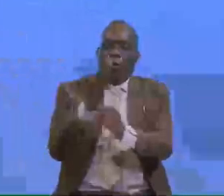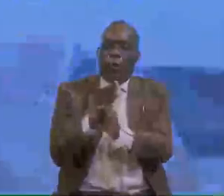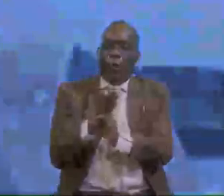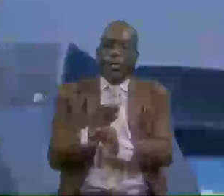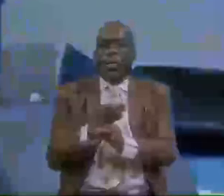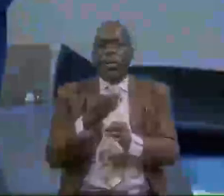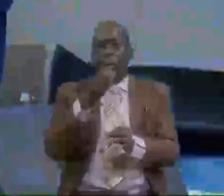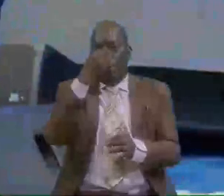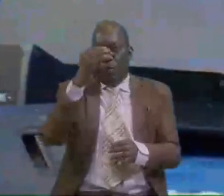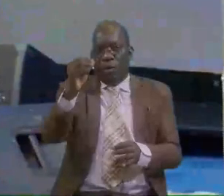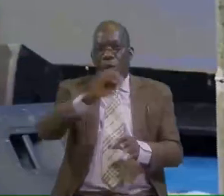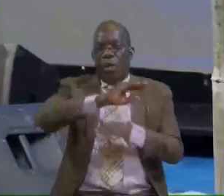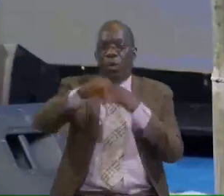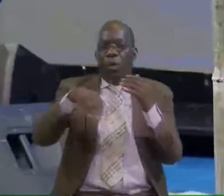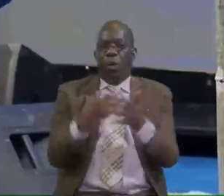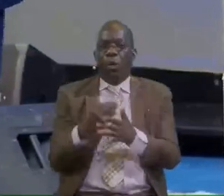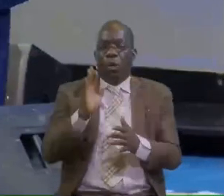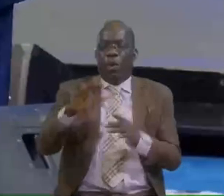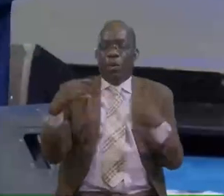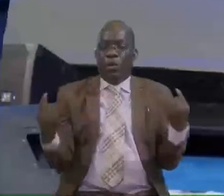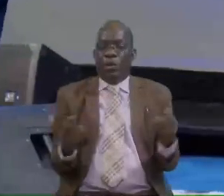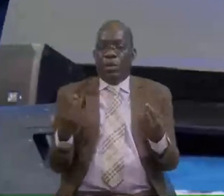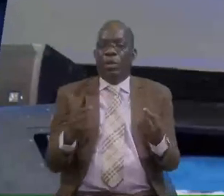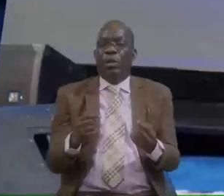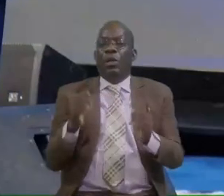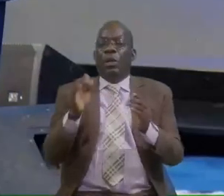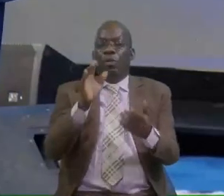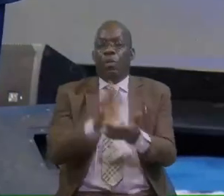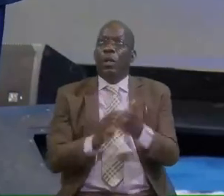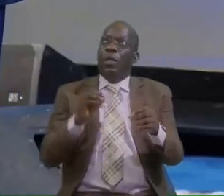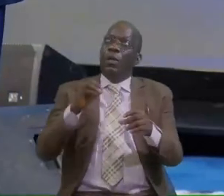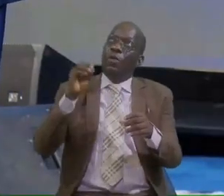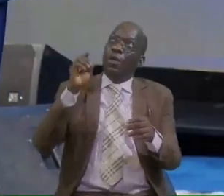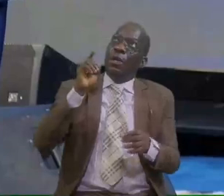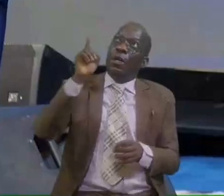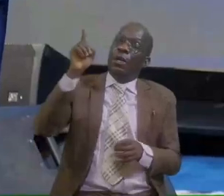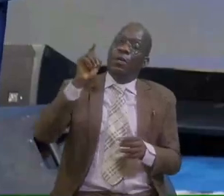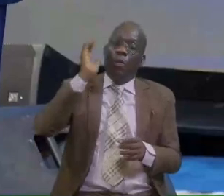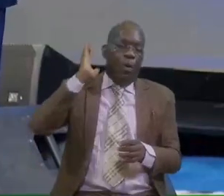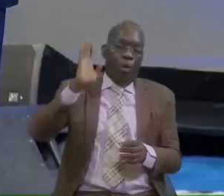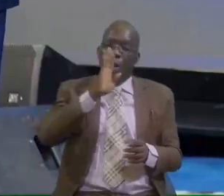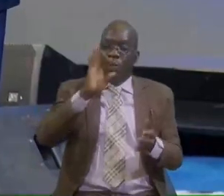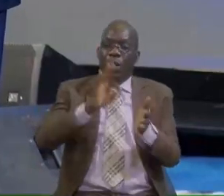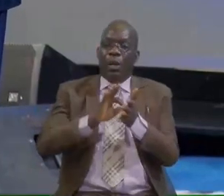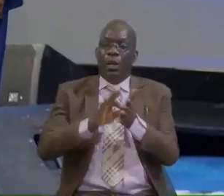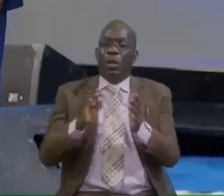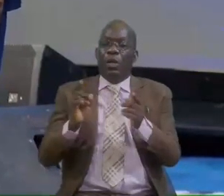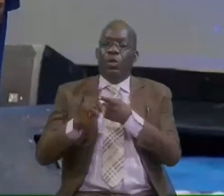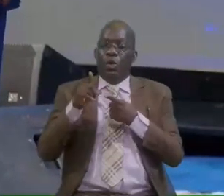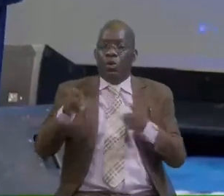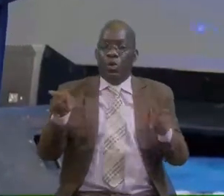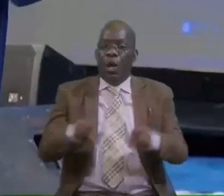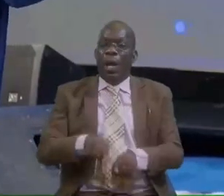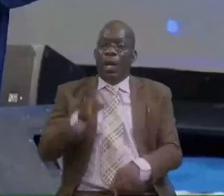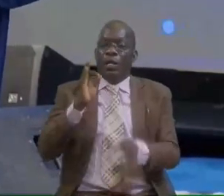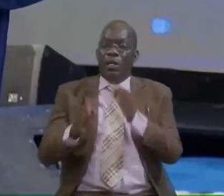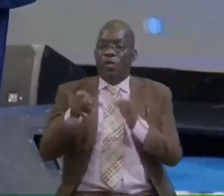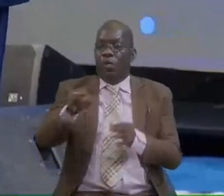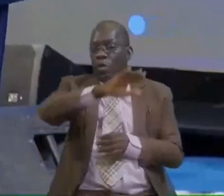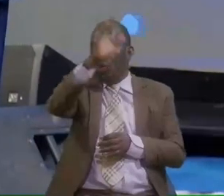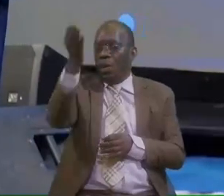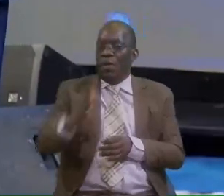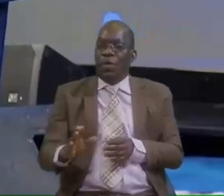abandonnant tous tes péchés, lui faisant confiance, te sera considéré comme si tu n'as jamais péché dans